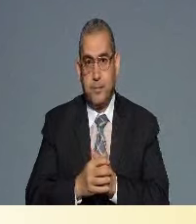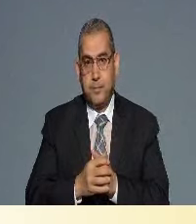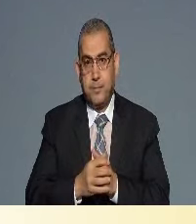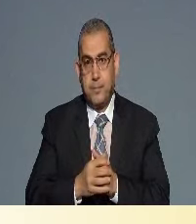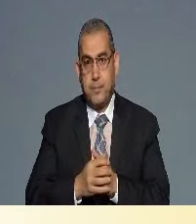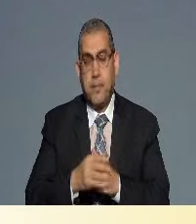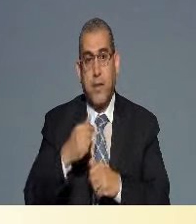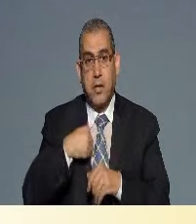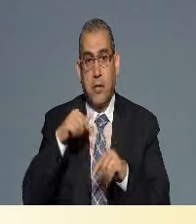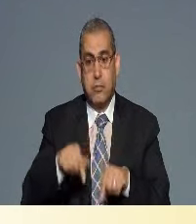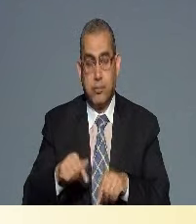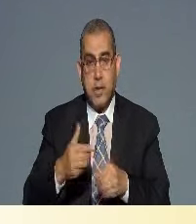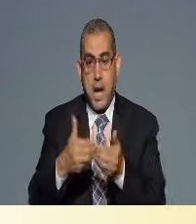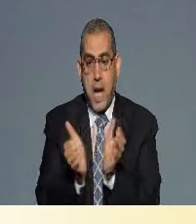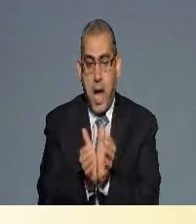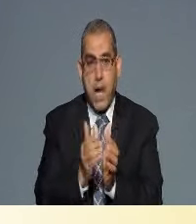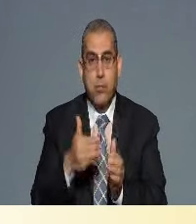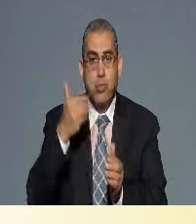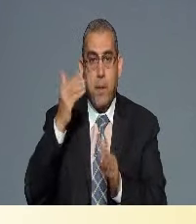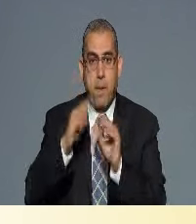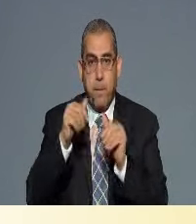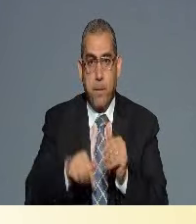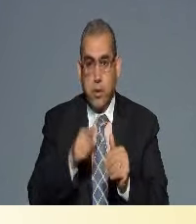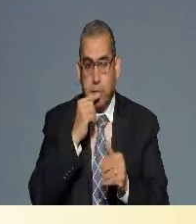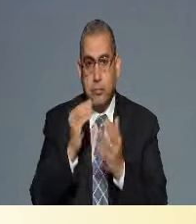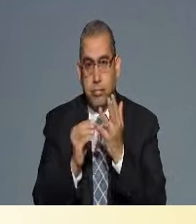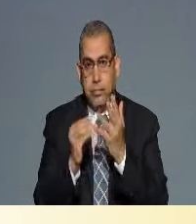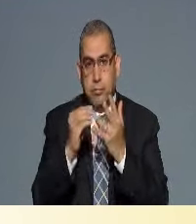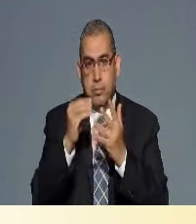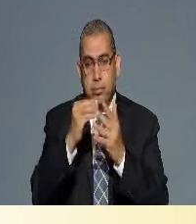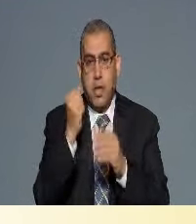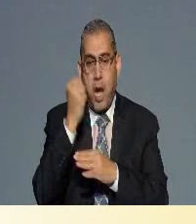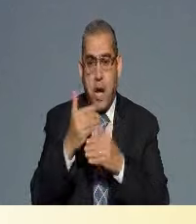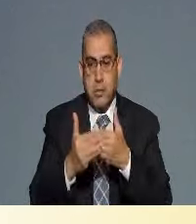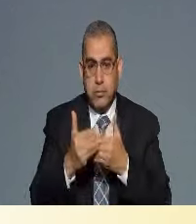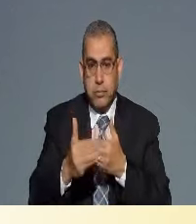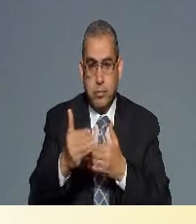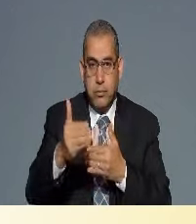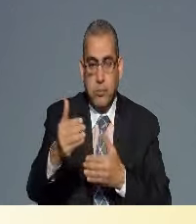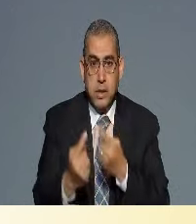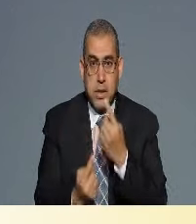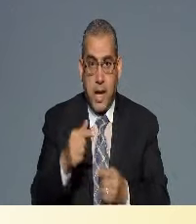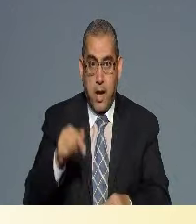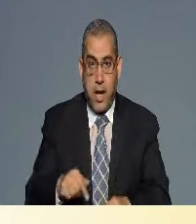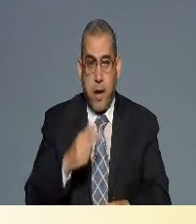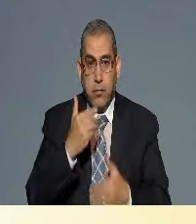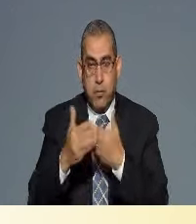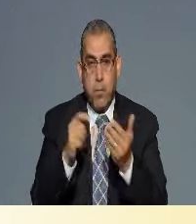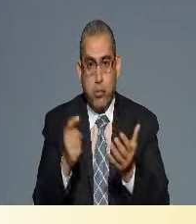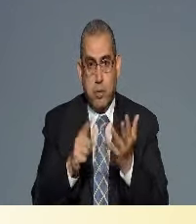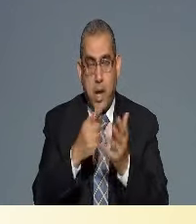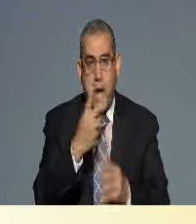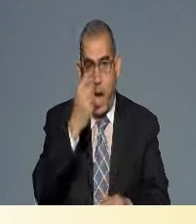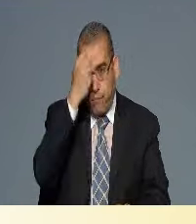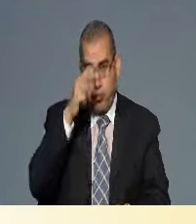احنا هنا فندم جهاز مستقبل مصر بنتكلم عن تدرج المساحة المستهدفة للاستصلاح، مرور سريع من